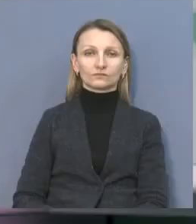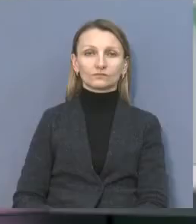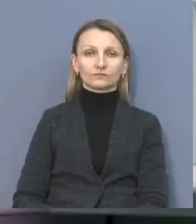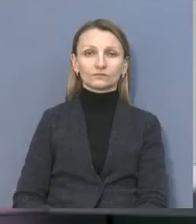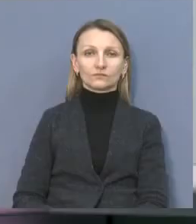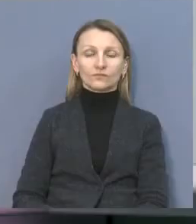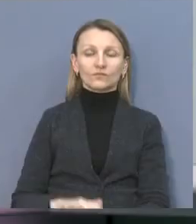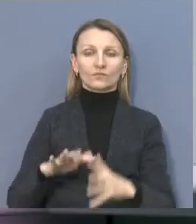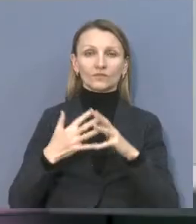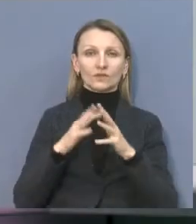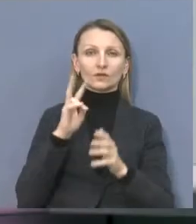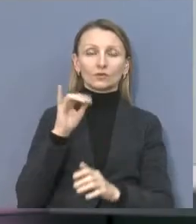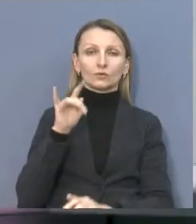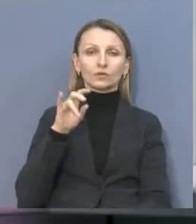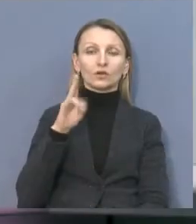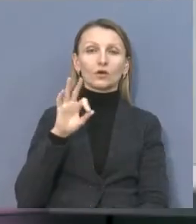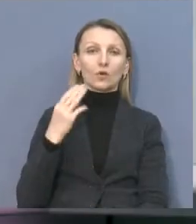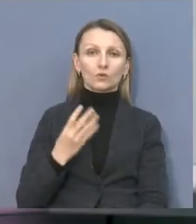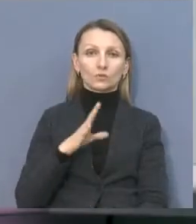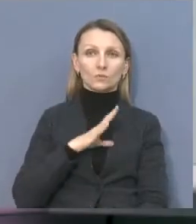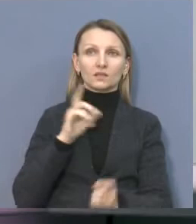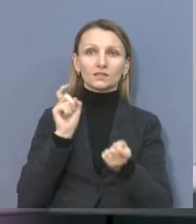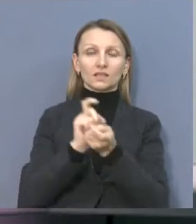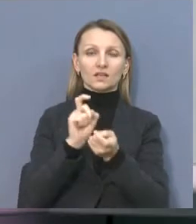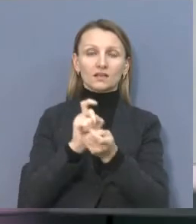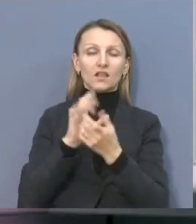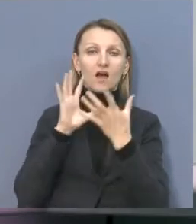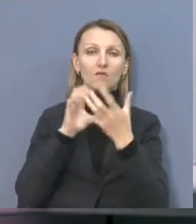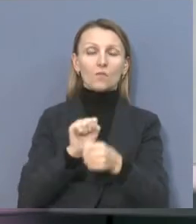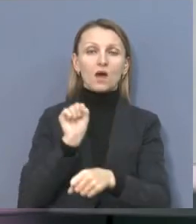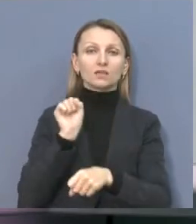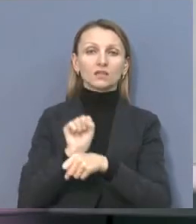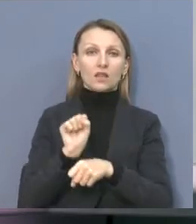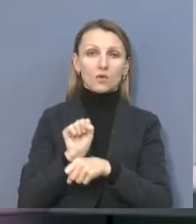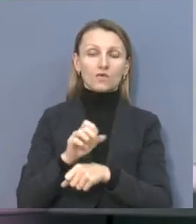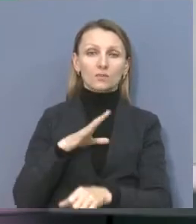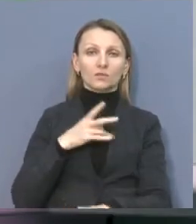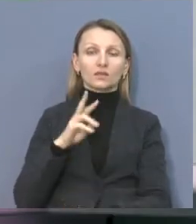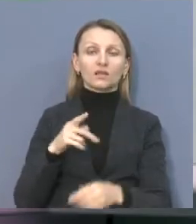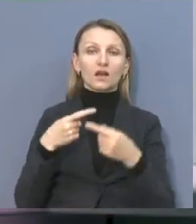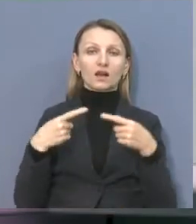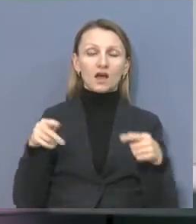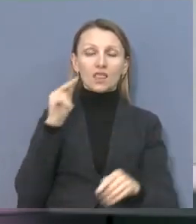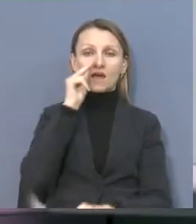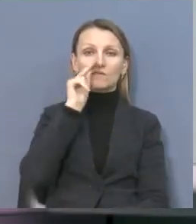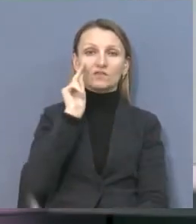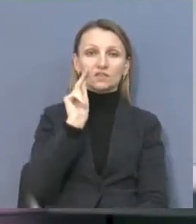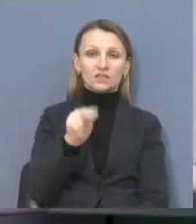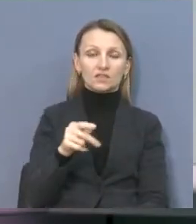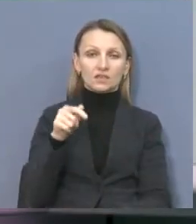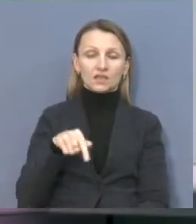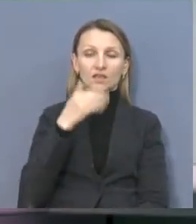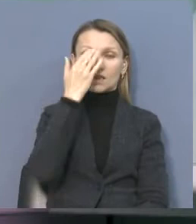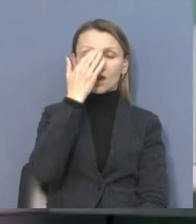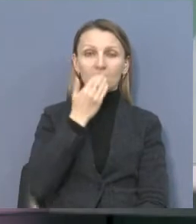поселке нурлы кош разразился скандал автобусная остановка стала удочкой для ряда других обвинений напомним этим летом